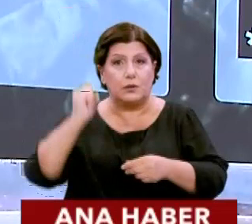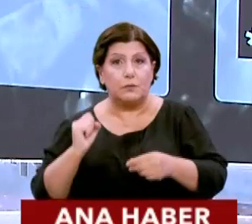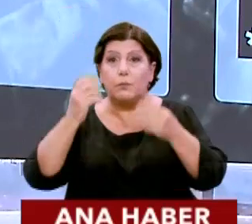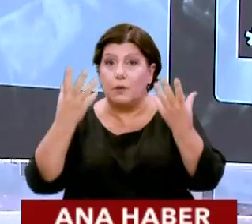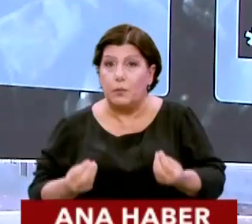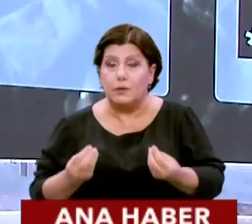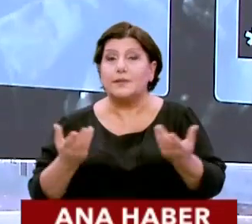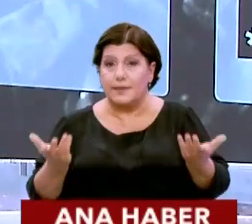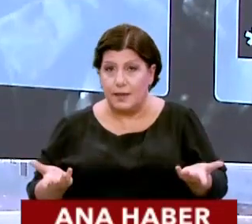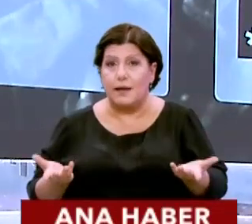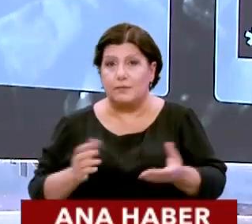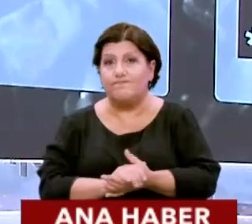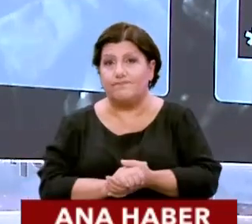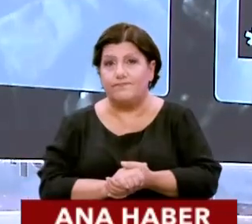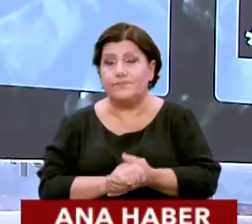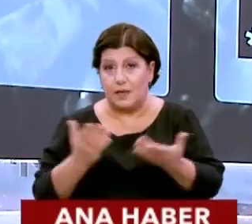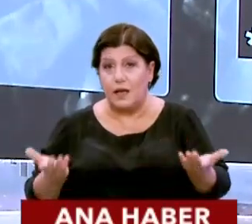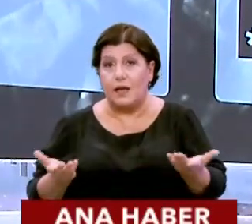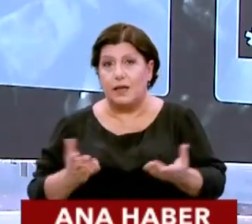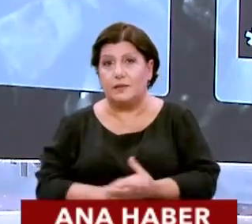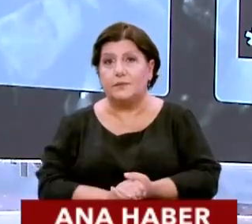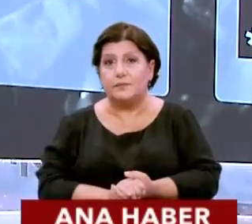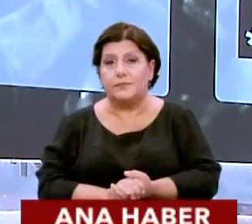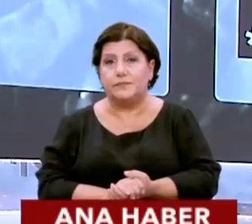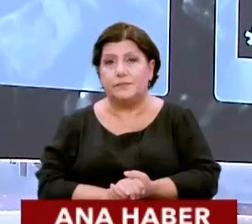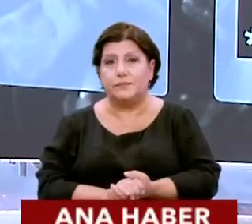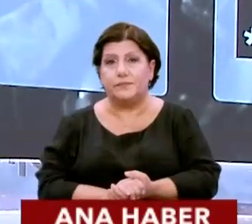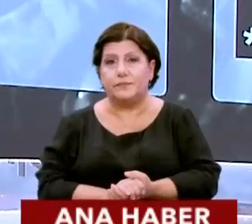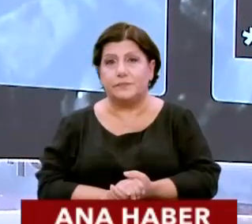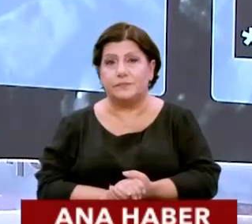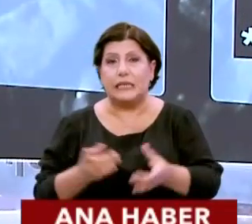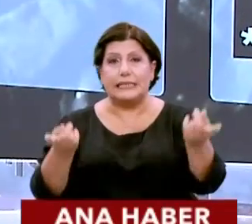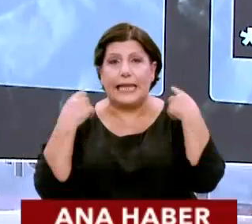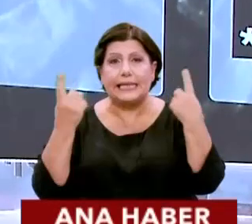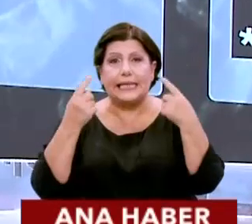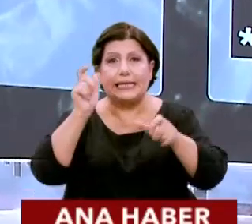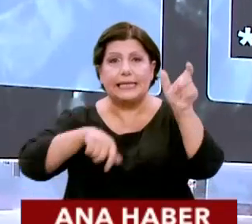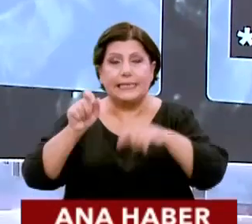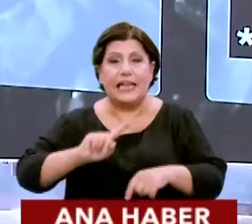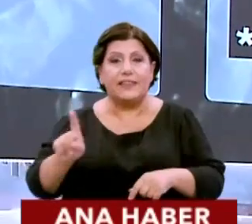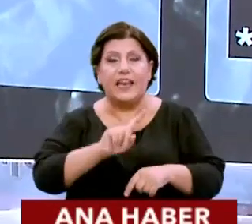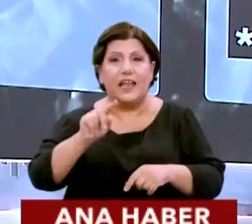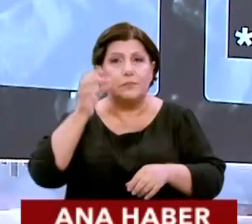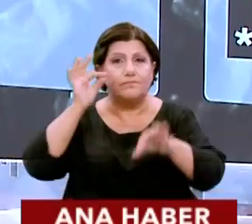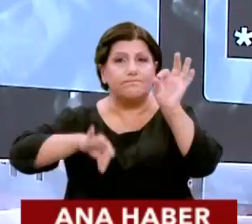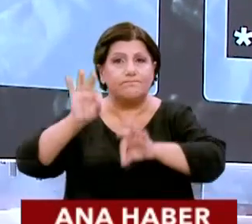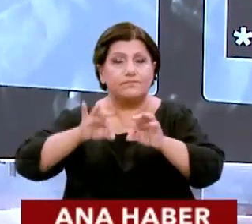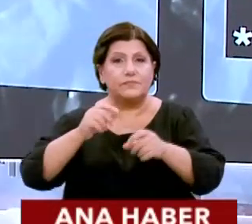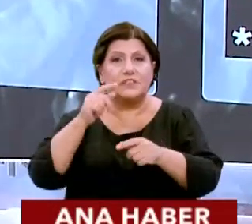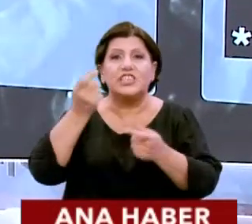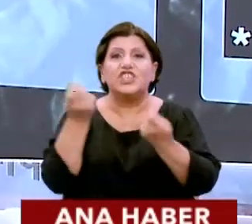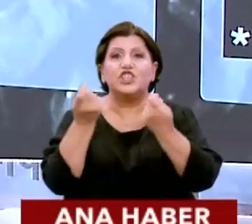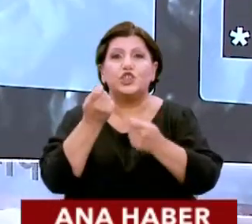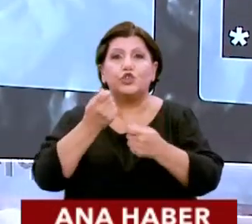ya ya yetkililer denetlemecisi oranın iş güvenliği